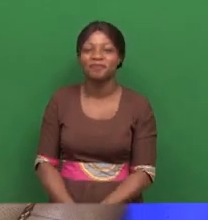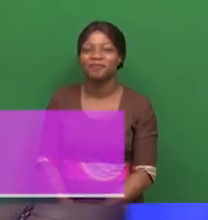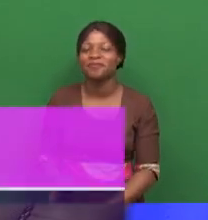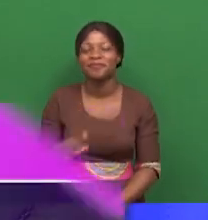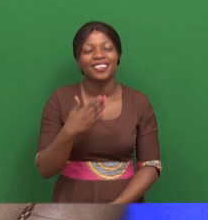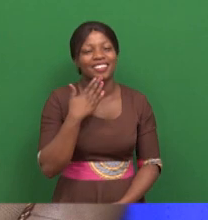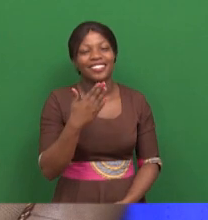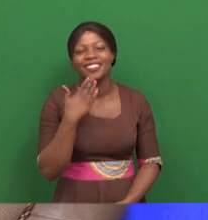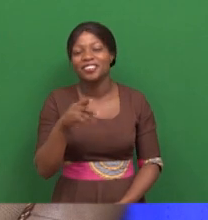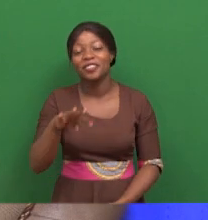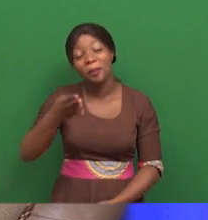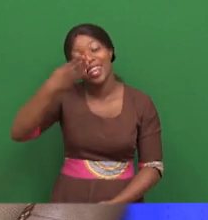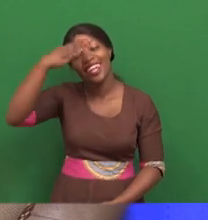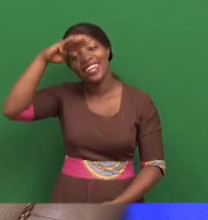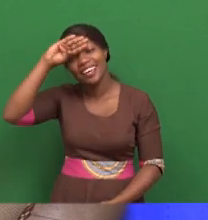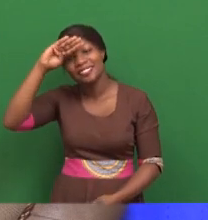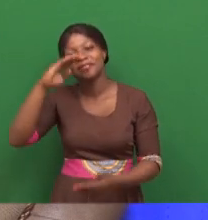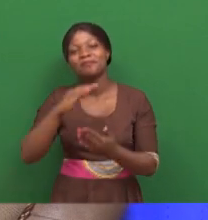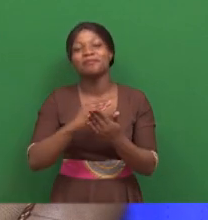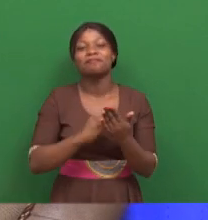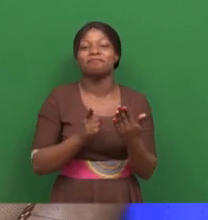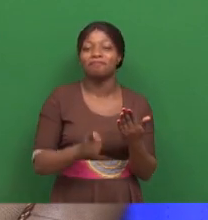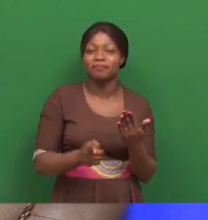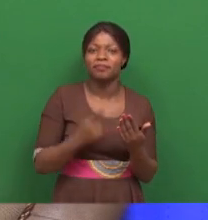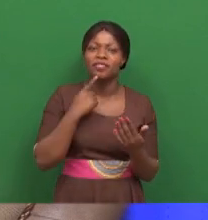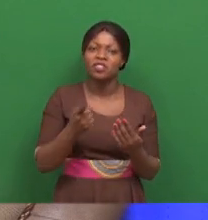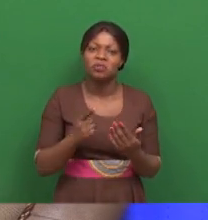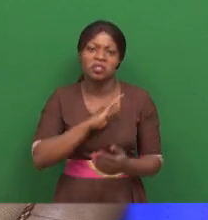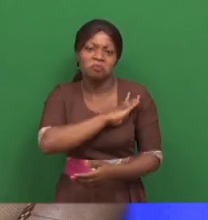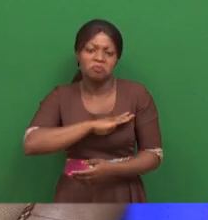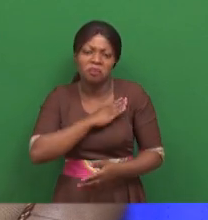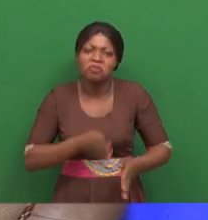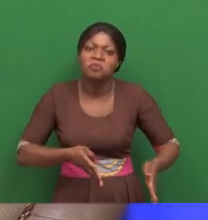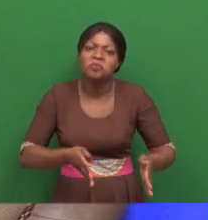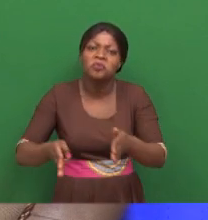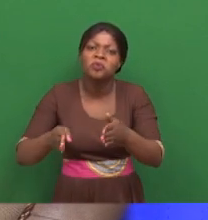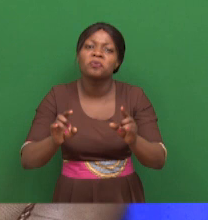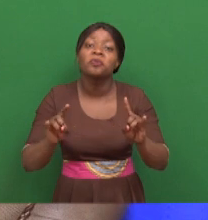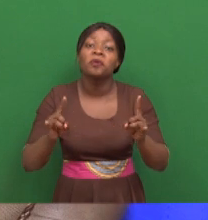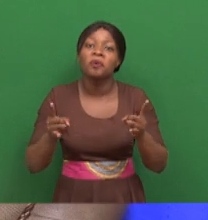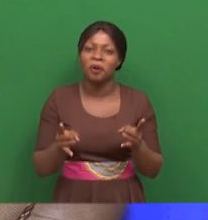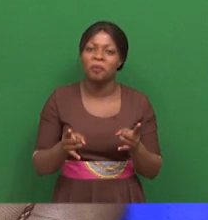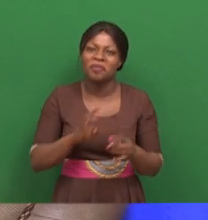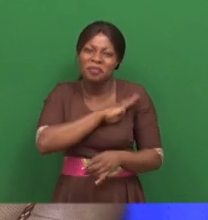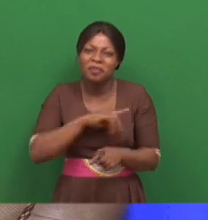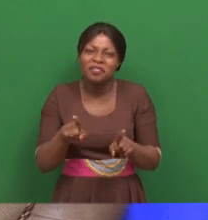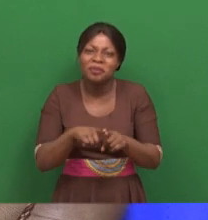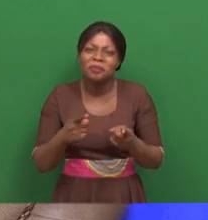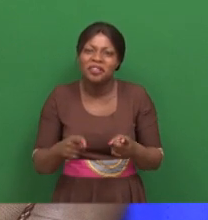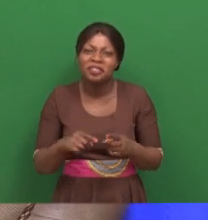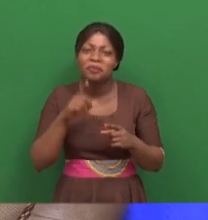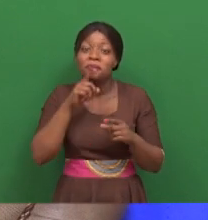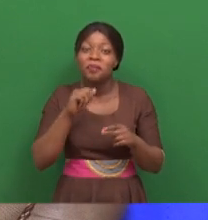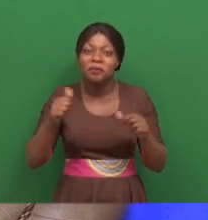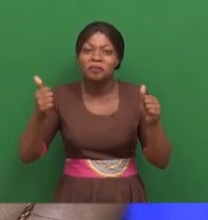Vadi watarita shika mchikira mchikupizira tiri mchirongwa Mai Chisamba show. Umutiri kutarisa kudzosa hunhu pamugwagwa. Unahusu vanochaira mota chete.